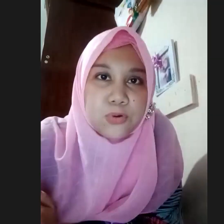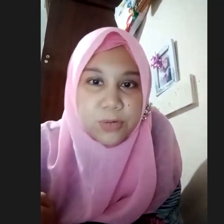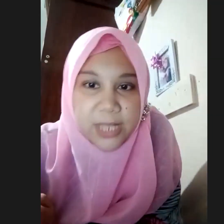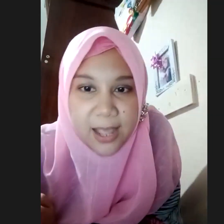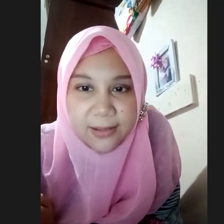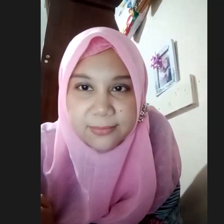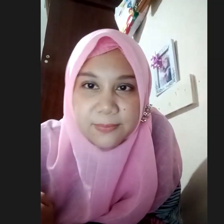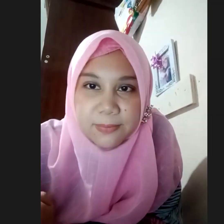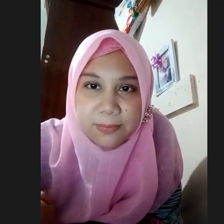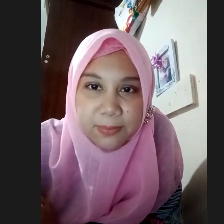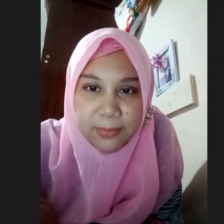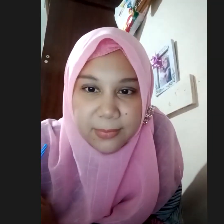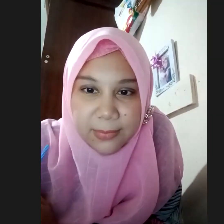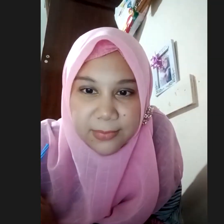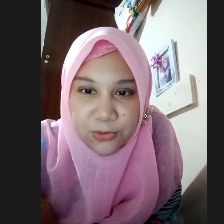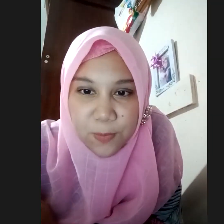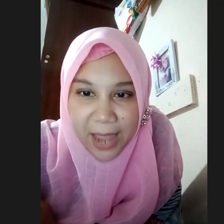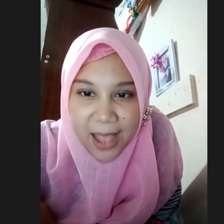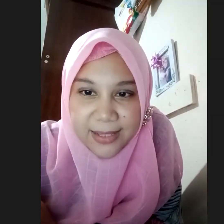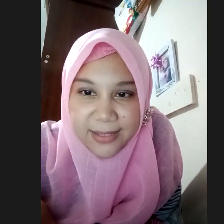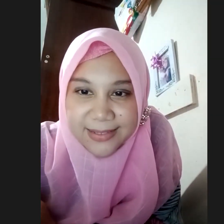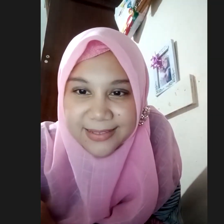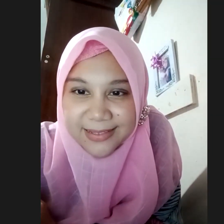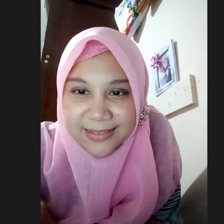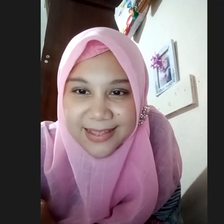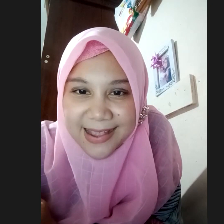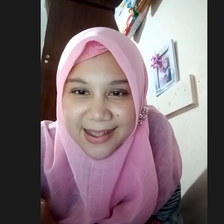Bu Nuria? Cukup ya?